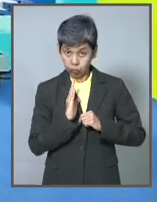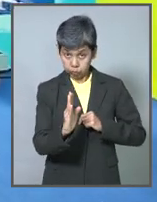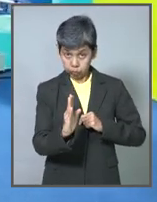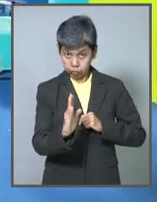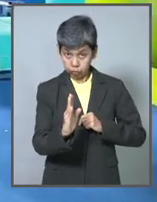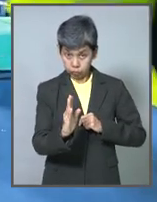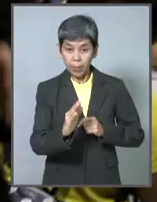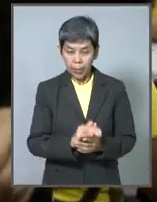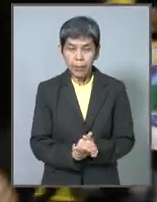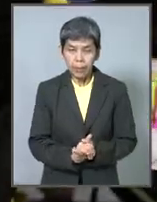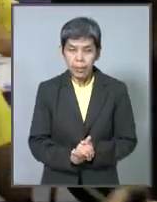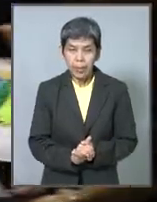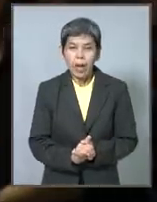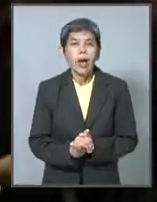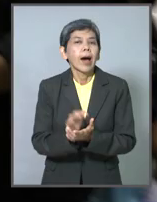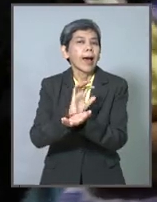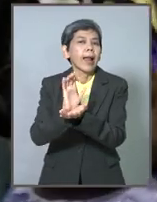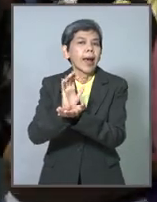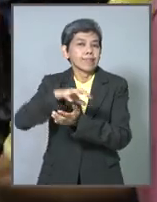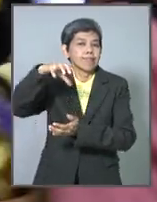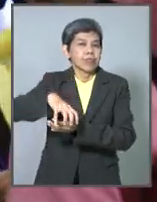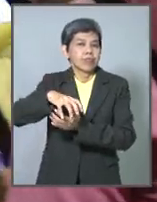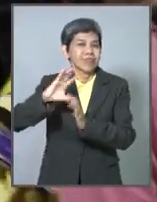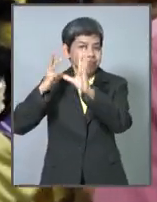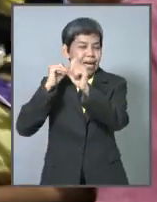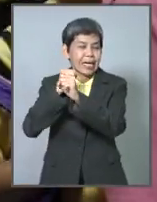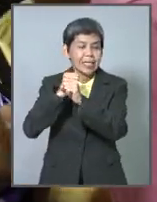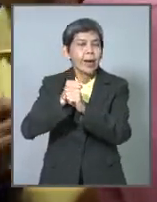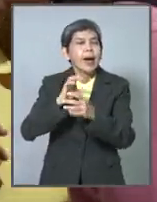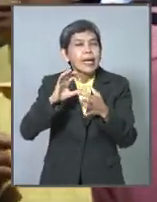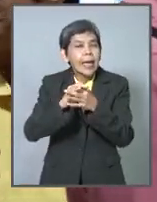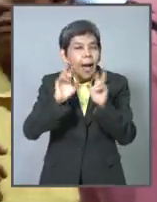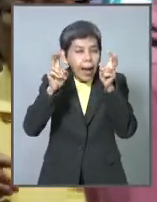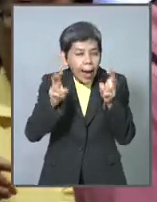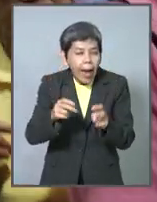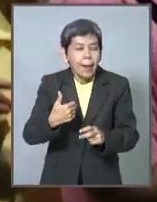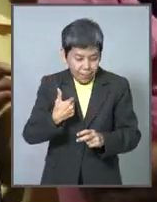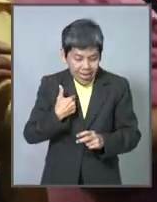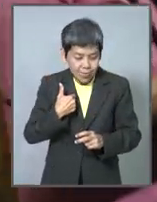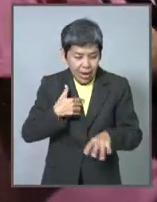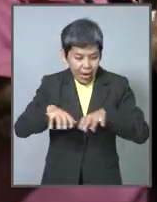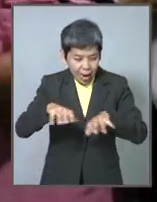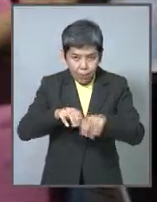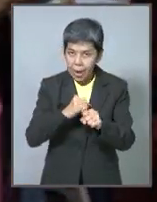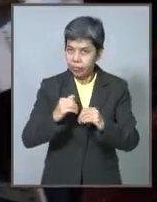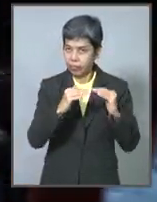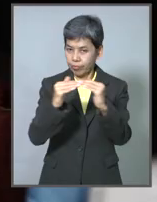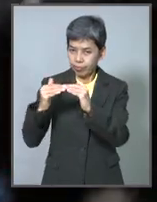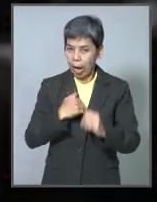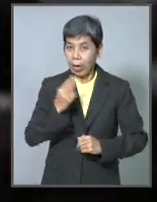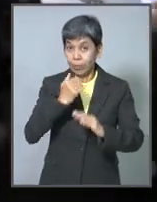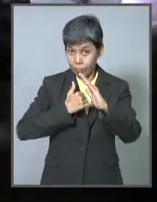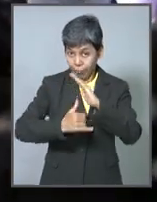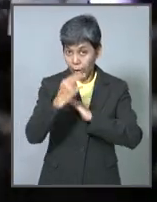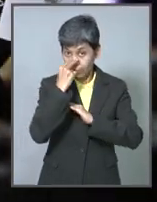ดแยกนะคะโรงหนังเนี่ยเราก็เอาเรื่องสั้นๆมามีเรื่องสมัยซิตี้ด้วยนะคะอันนี้เนี่ยเข้าไปดู